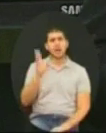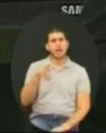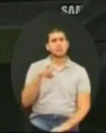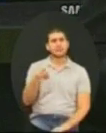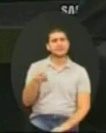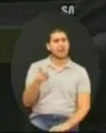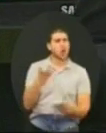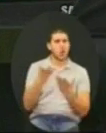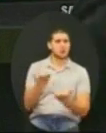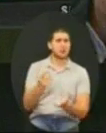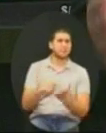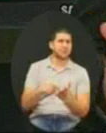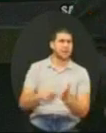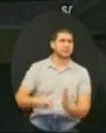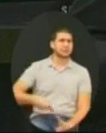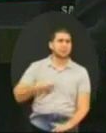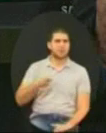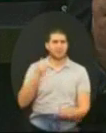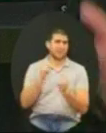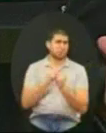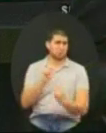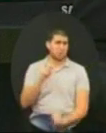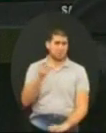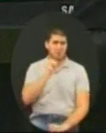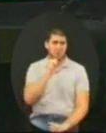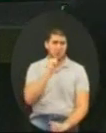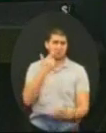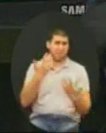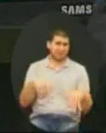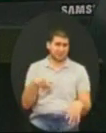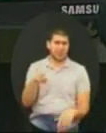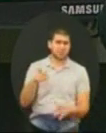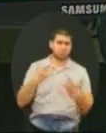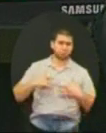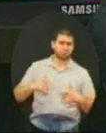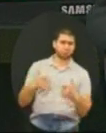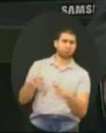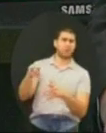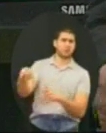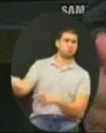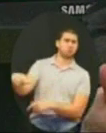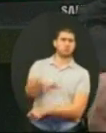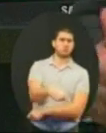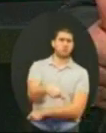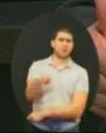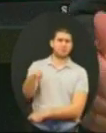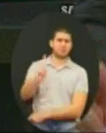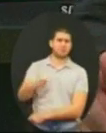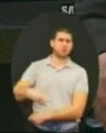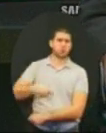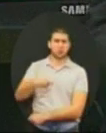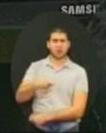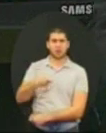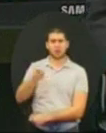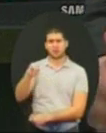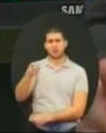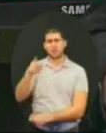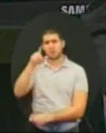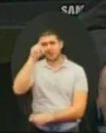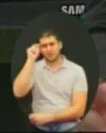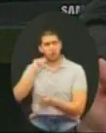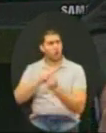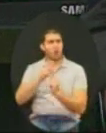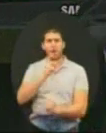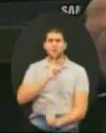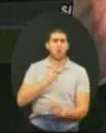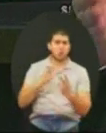זה כנראה לא יעזור, כי הסוחרים לא טיפשים, הם כנראה לא רוצים להפסיד, והם כנראה יגלגלו את זה על אותו סוחר קצה, תל אביבי או אפולאי, או לא משנה